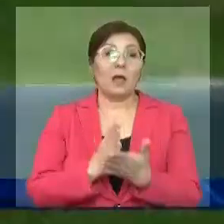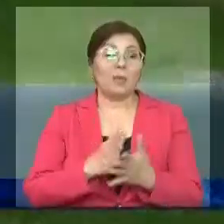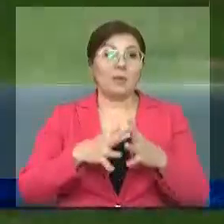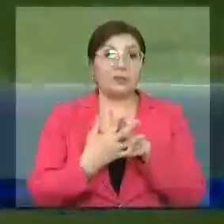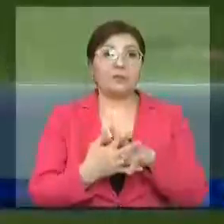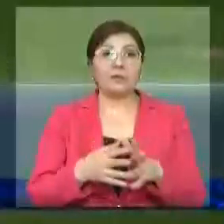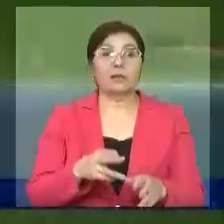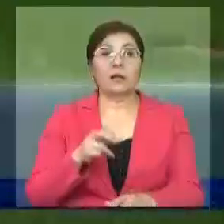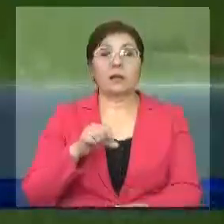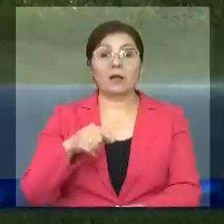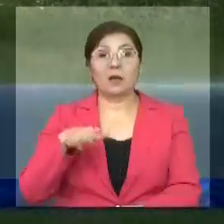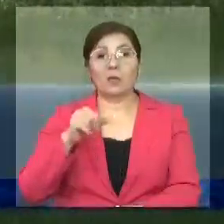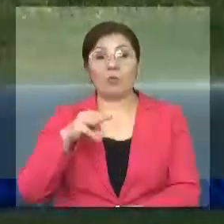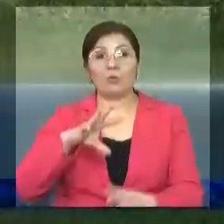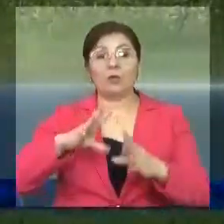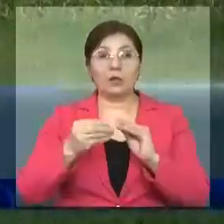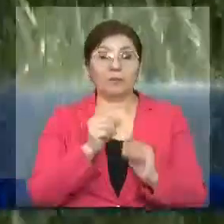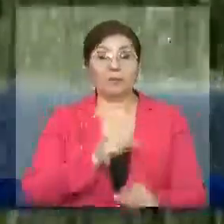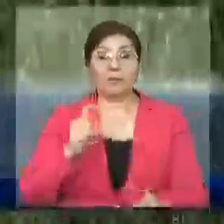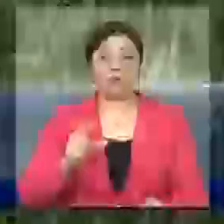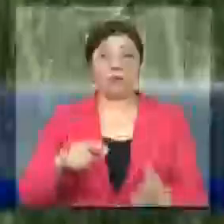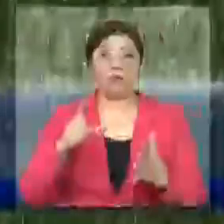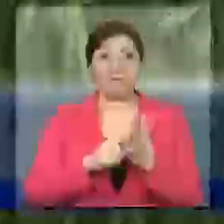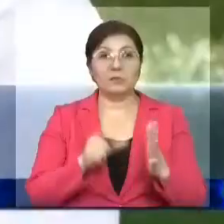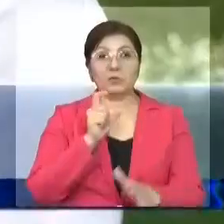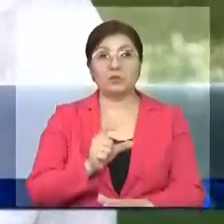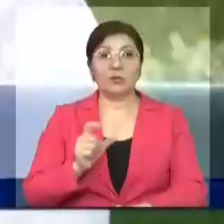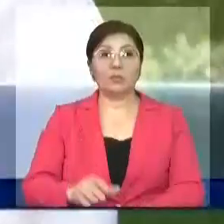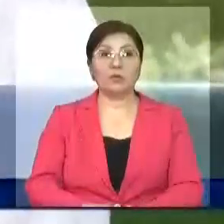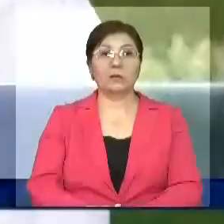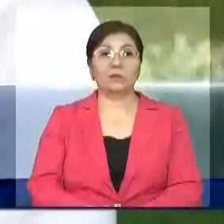пункты Кемперсай и Карабутак. Общая численность населения превышает 700 человек.